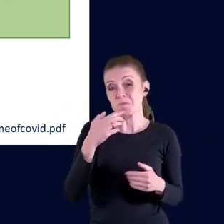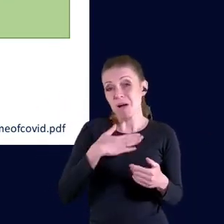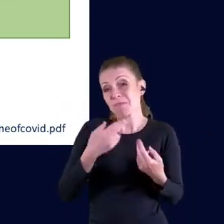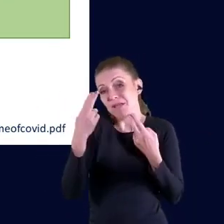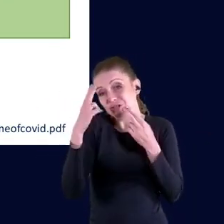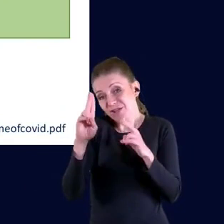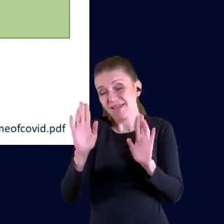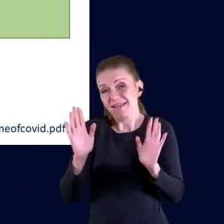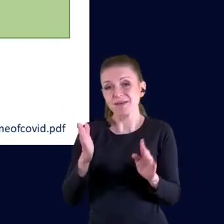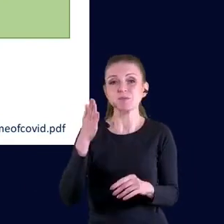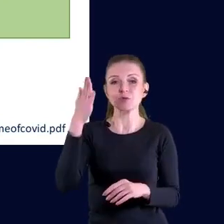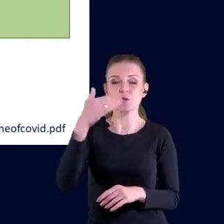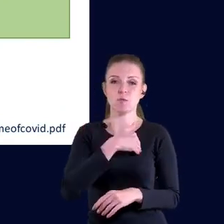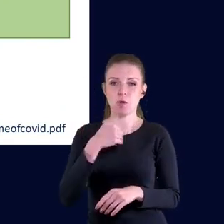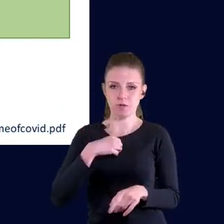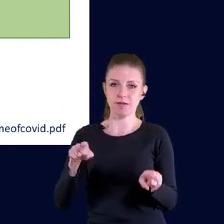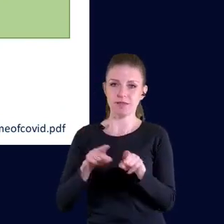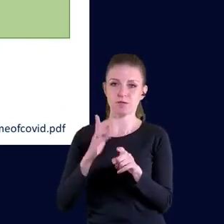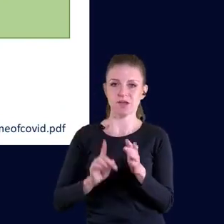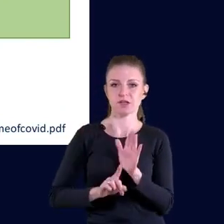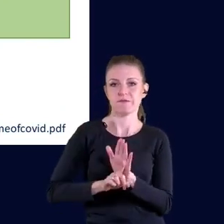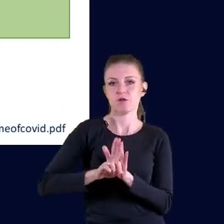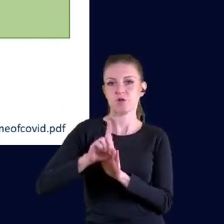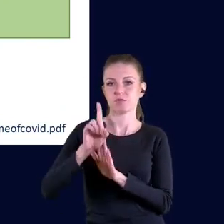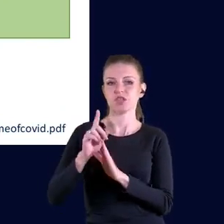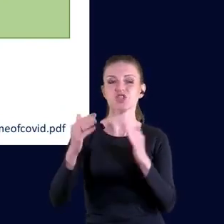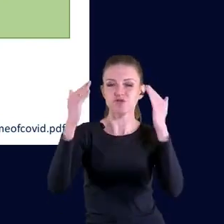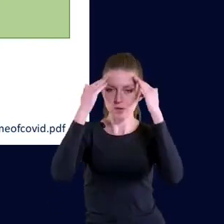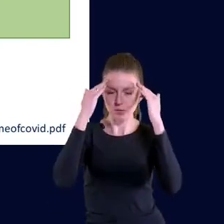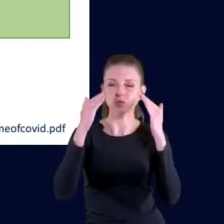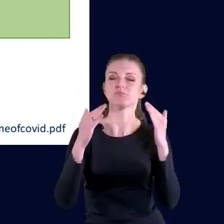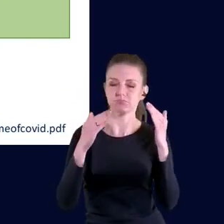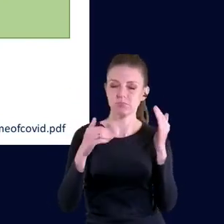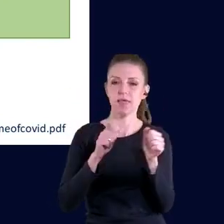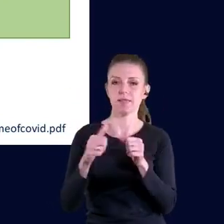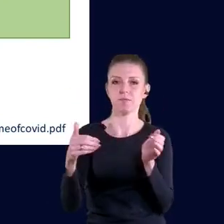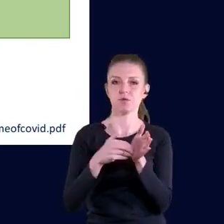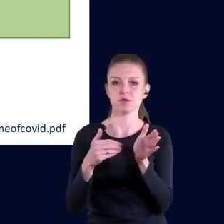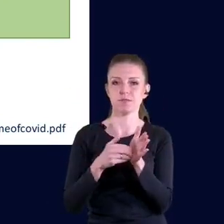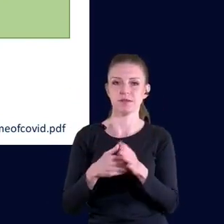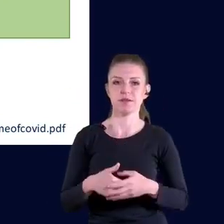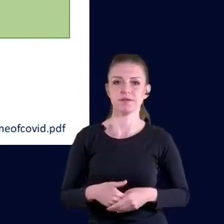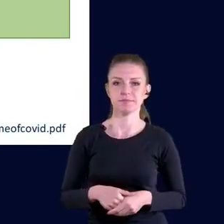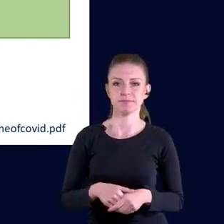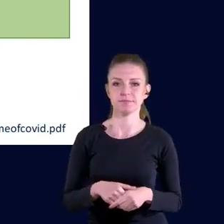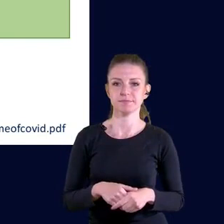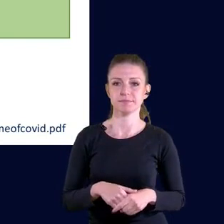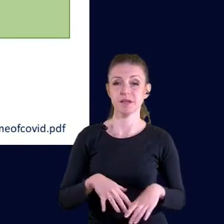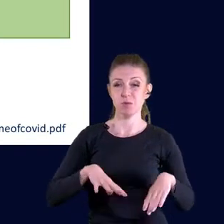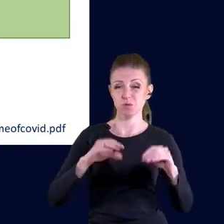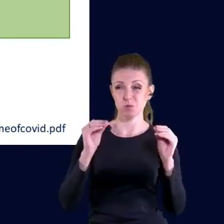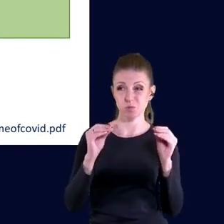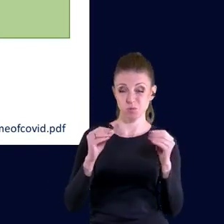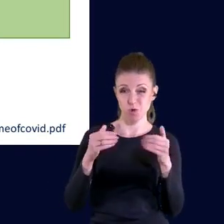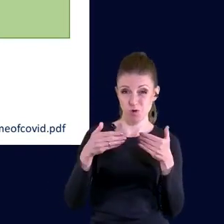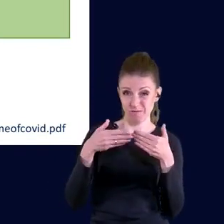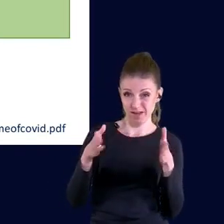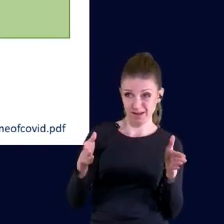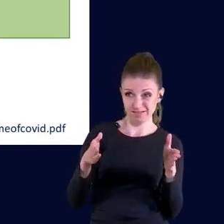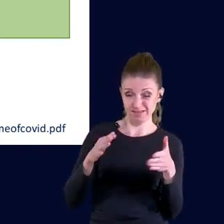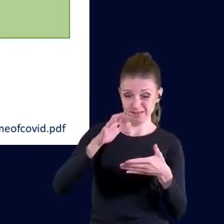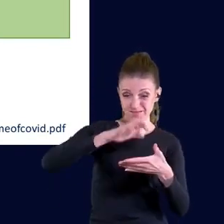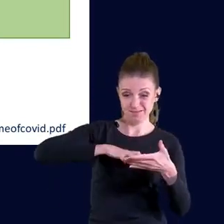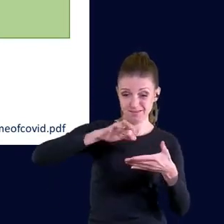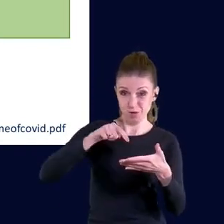nie mogę powiedzieć że z własnych doświadczeń anegdotyczny hale ale jednak początkowa nieufność do otwartego podręcznika